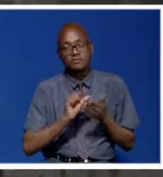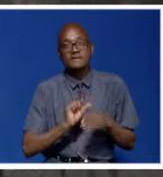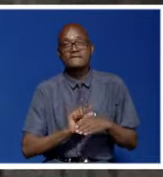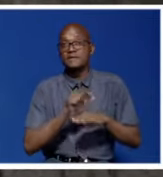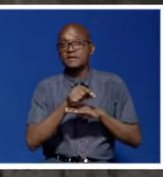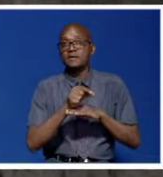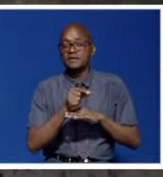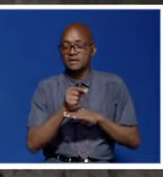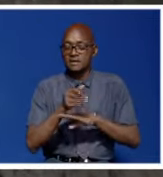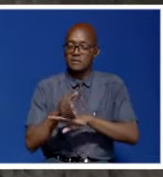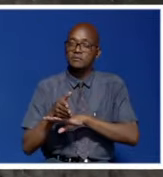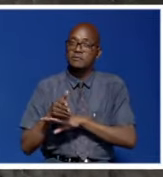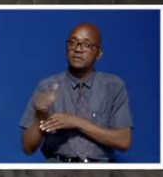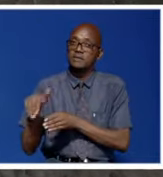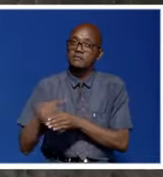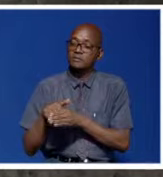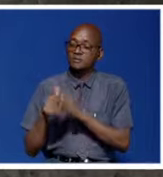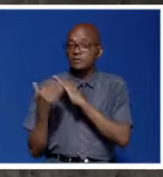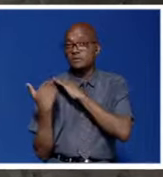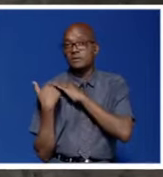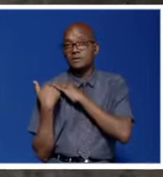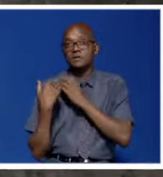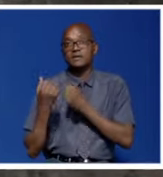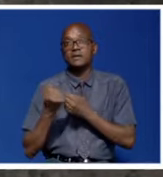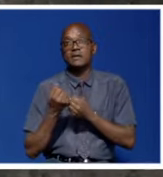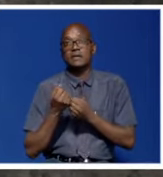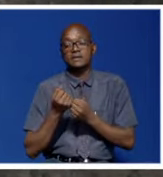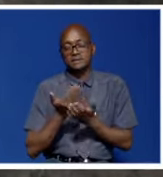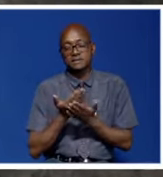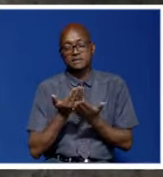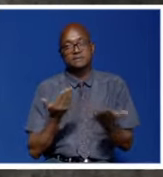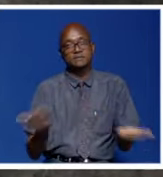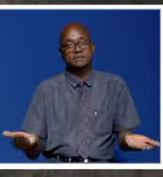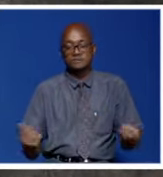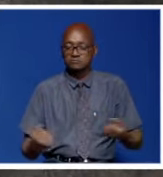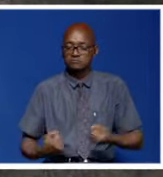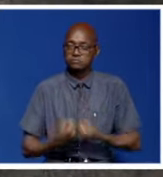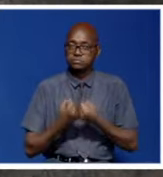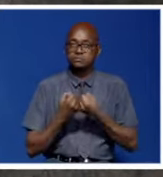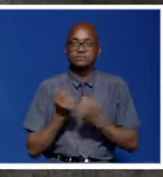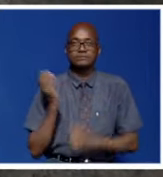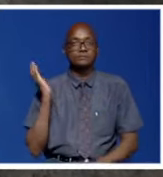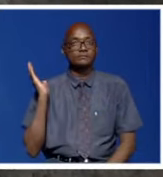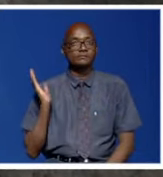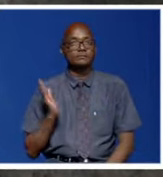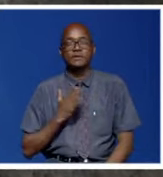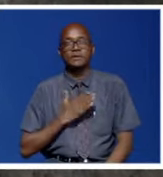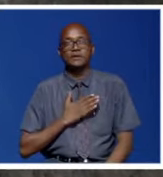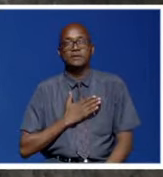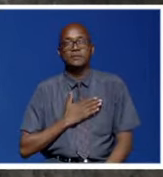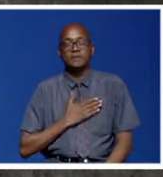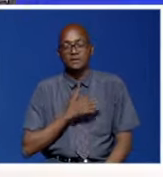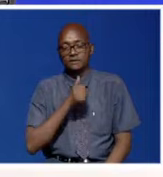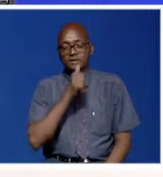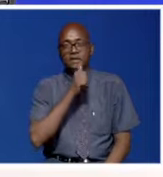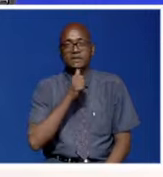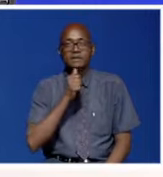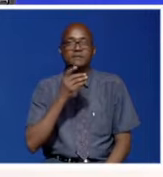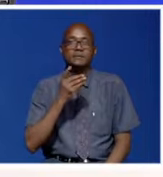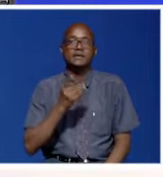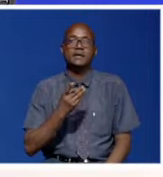bima iliyowajibika kwenye gari lililomsababishia ajali. Upendo Michael, Azam News, Dar es